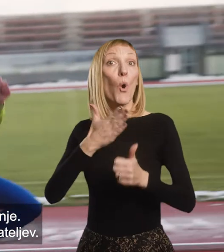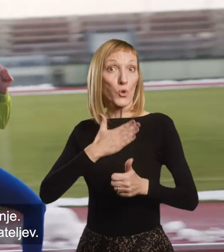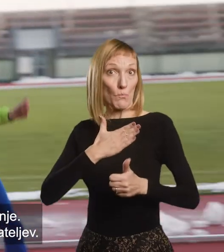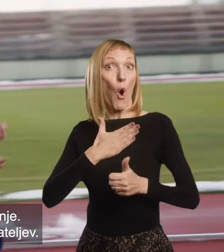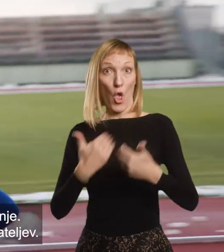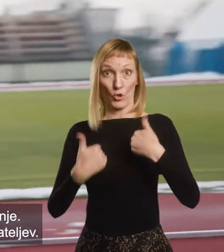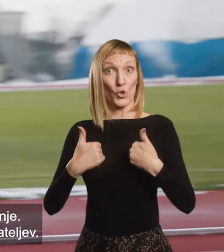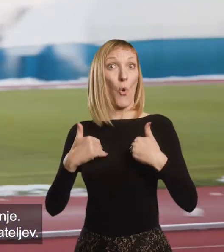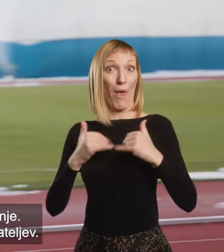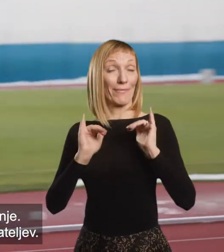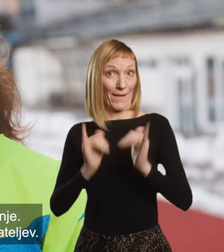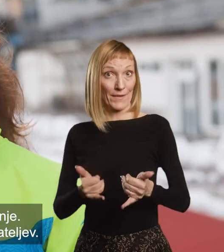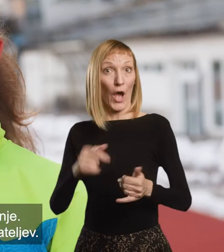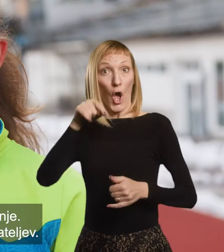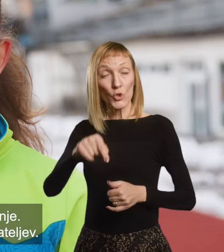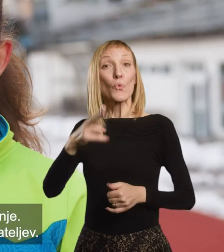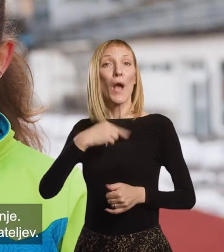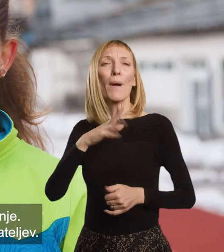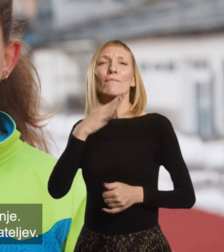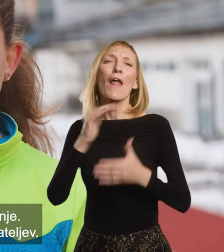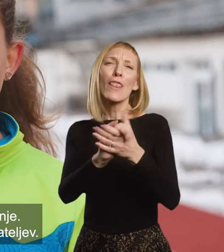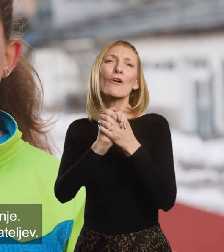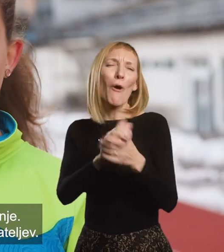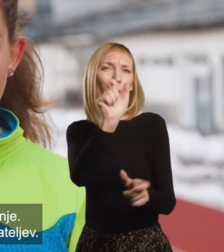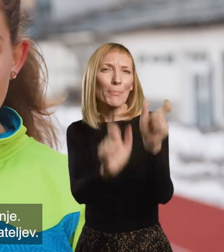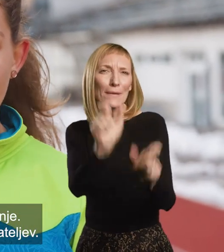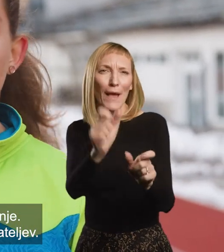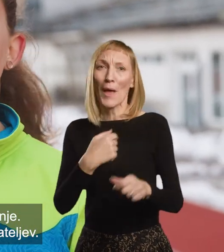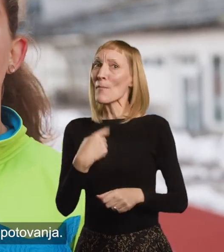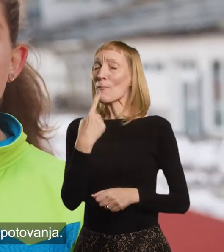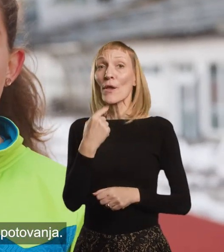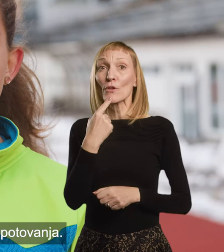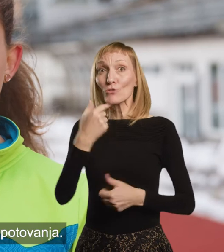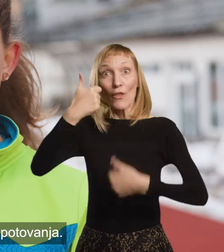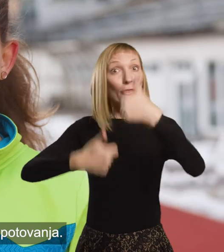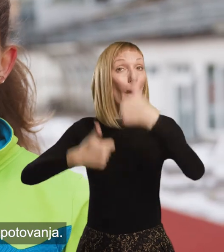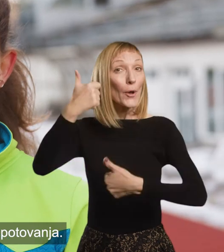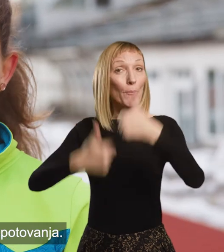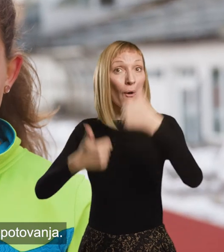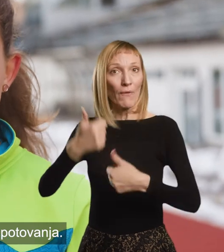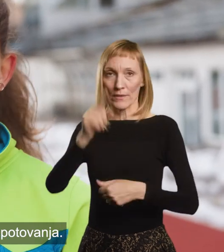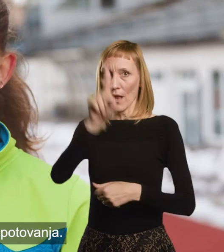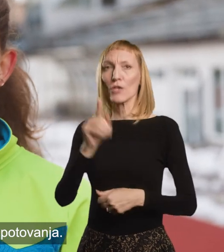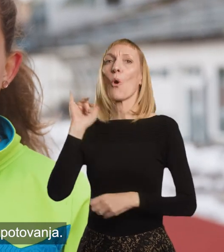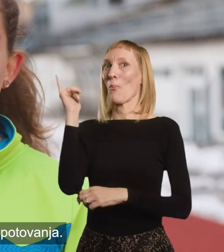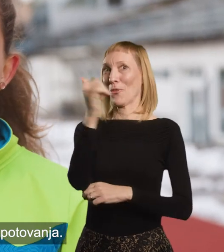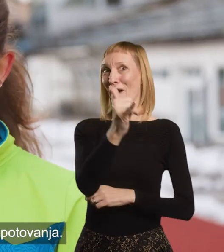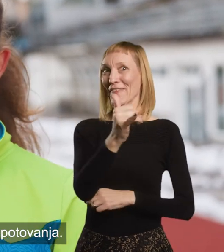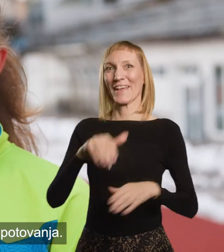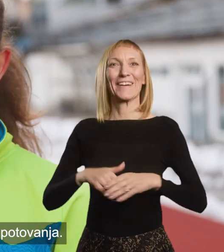Šport je moje življenje. Tukaj imam veliko prijateljev. Všeč mi je tekmovanje